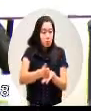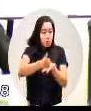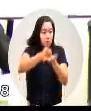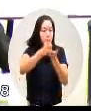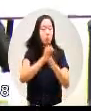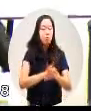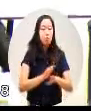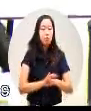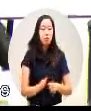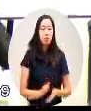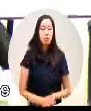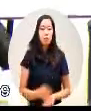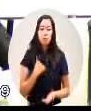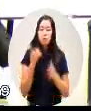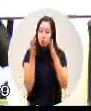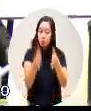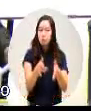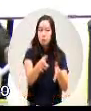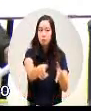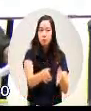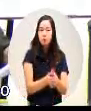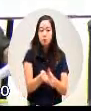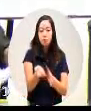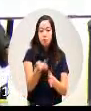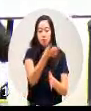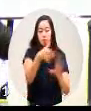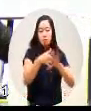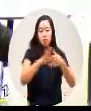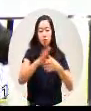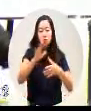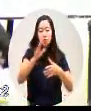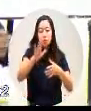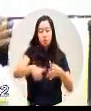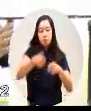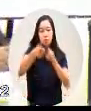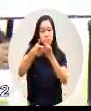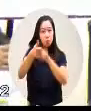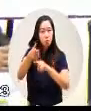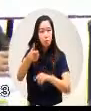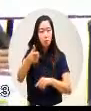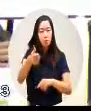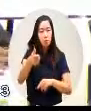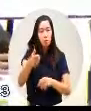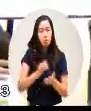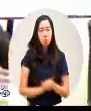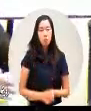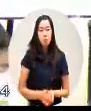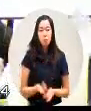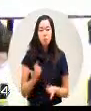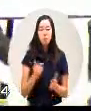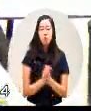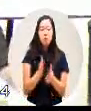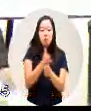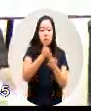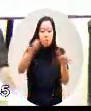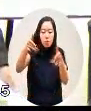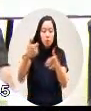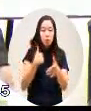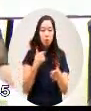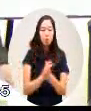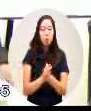所以讲，针对着刘老师，当时我总教讲，俺是要